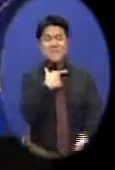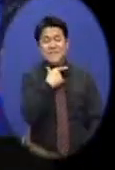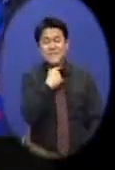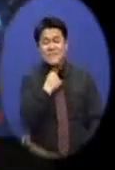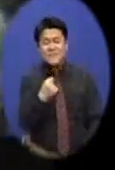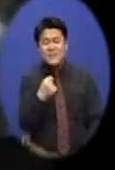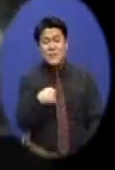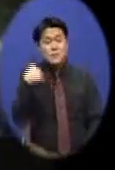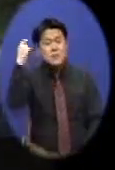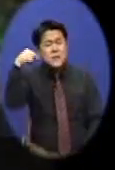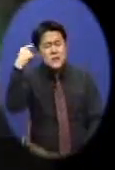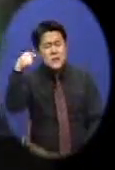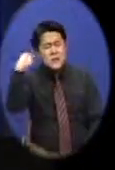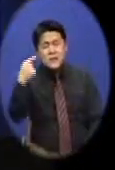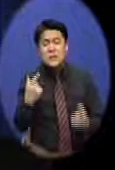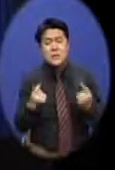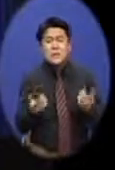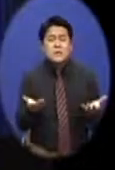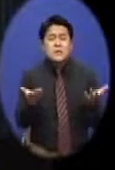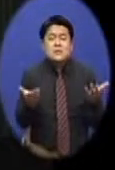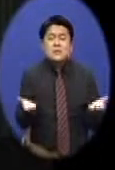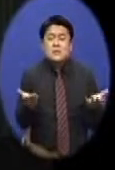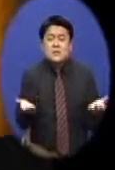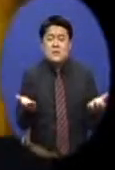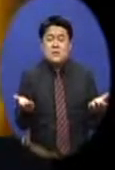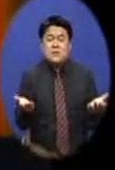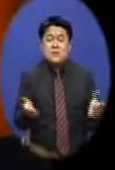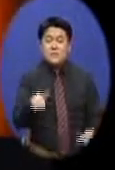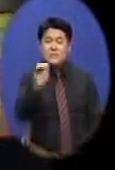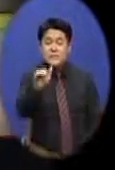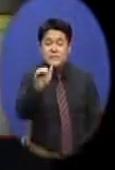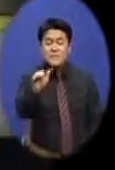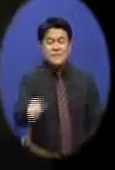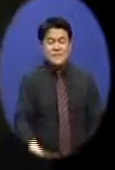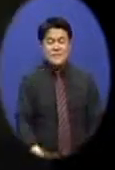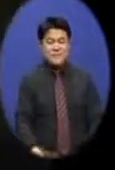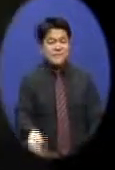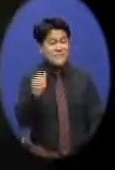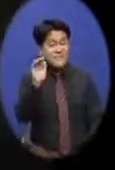미칠 것만 같구나 춘향아